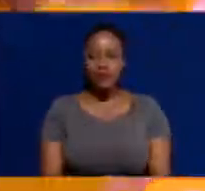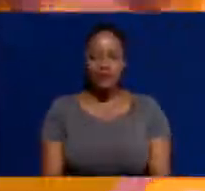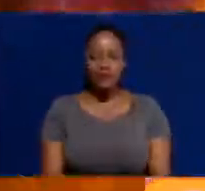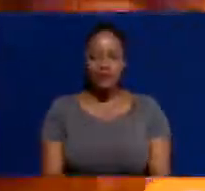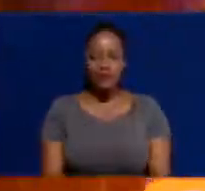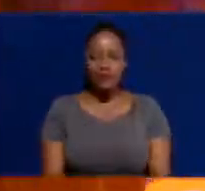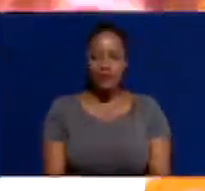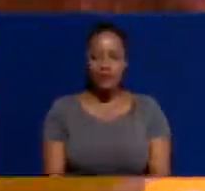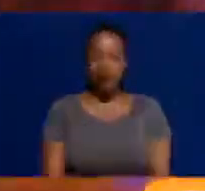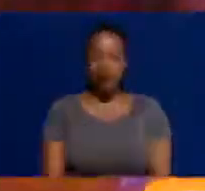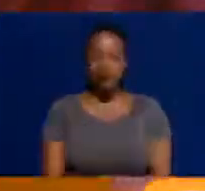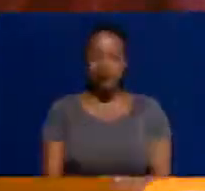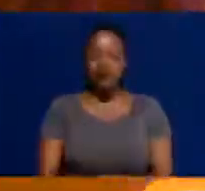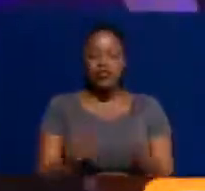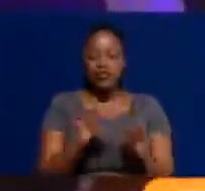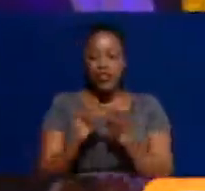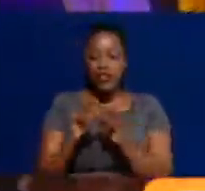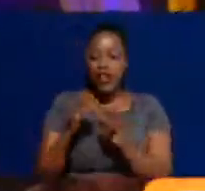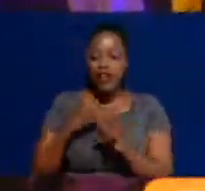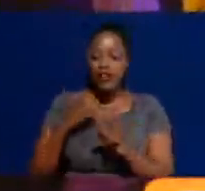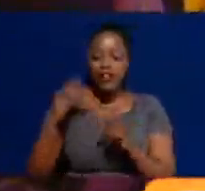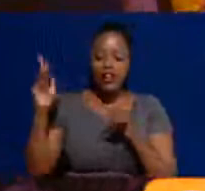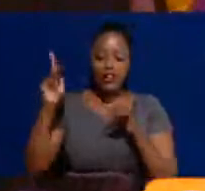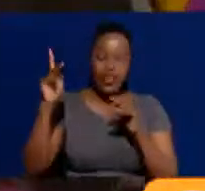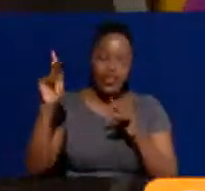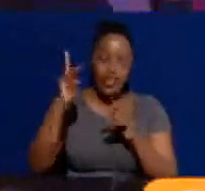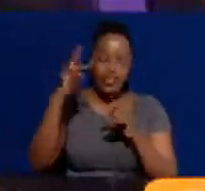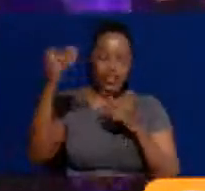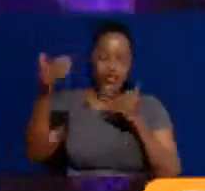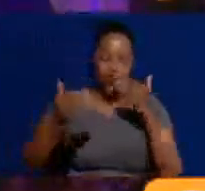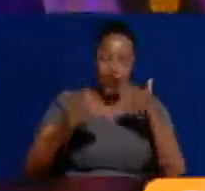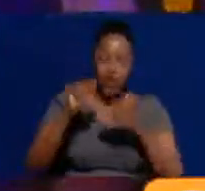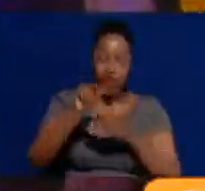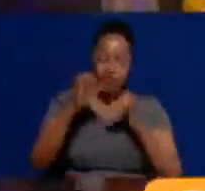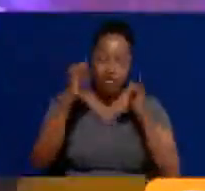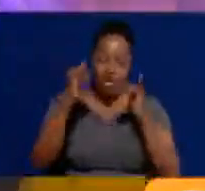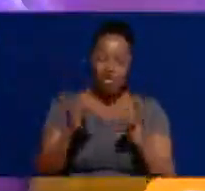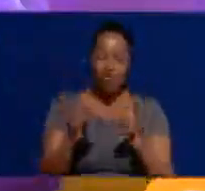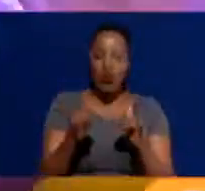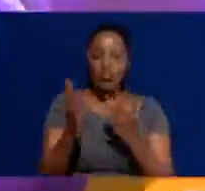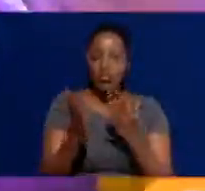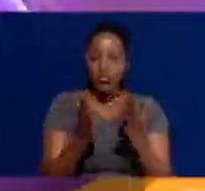Ni hafla iliyosheheni miondoko ya Kikenya kukaribisha huduma hii mpya.